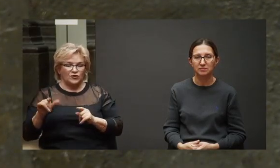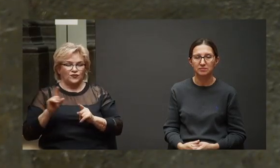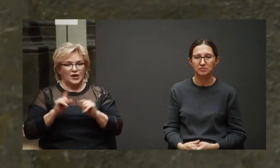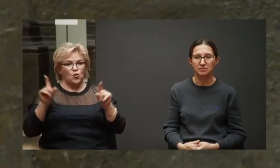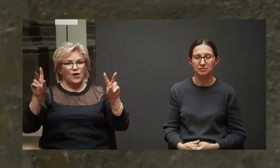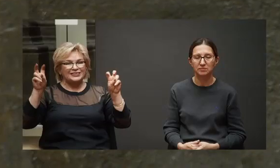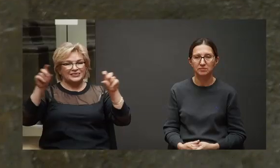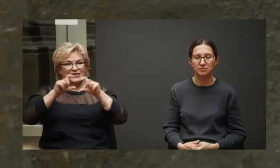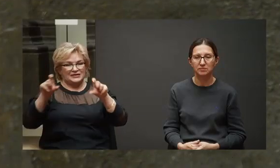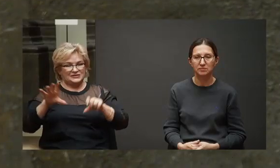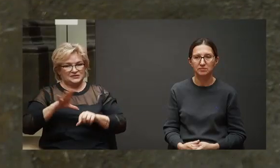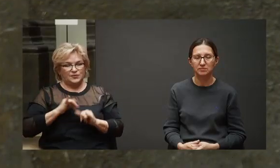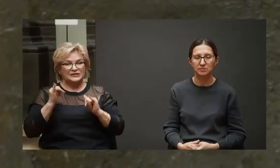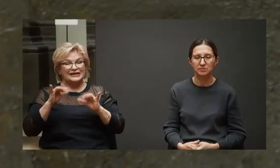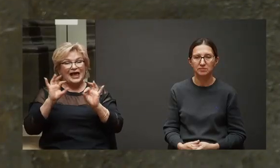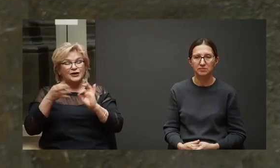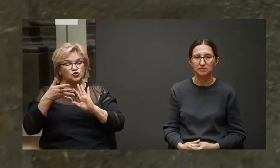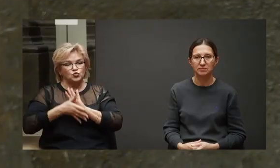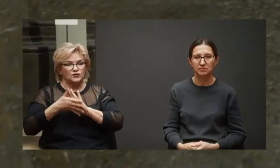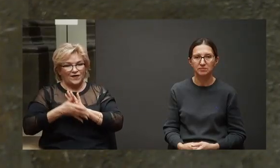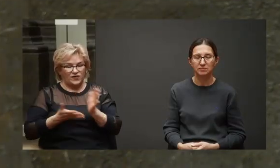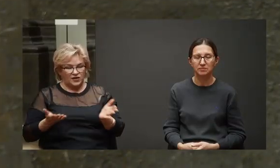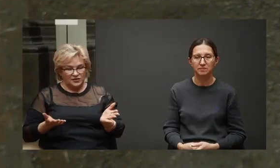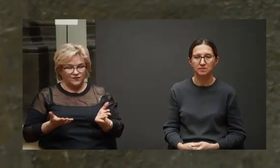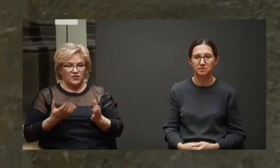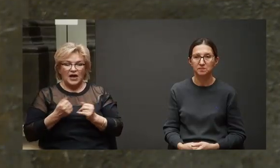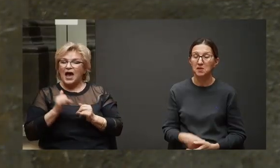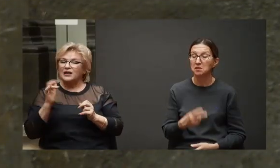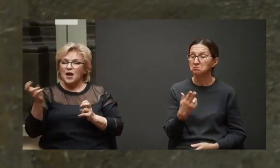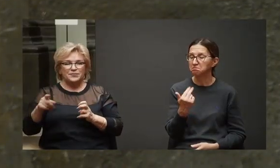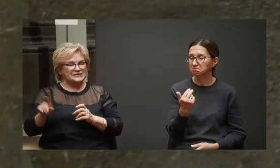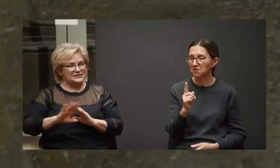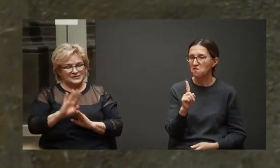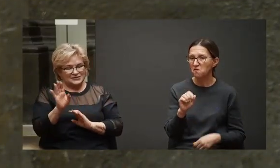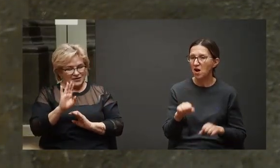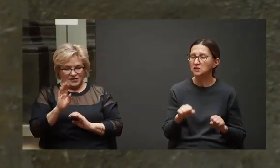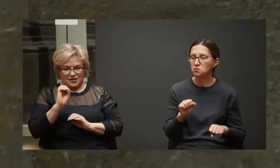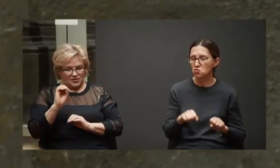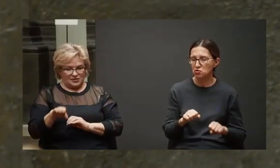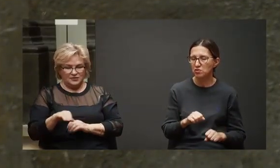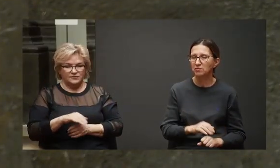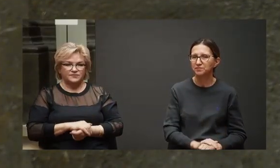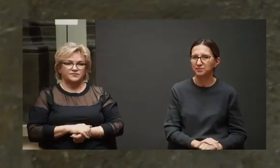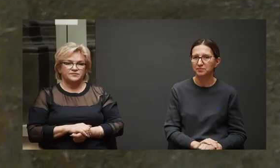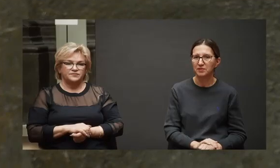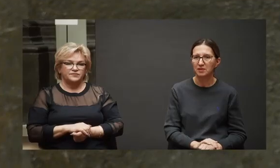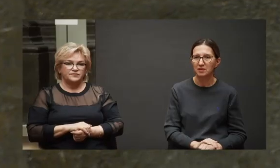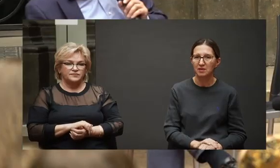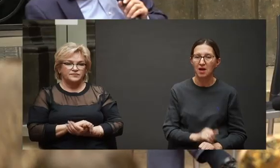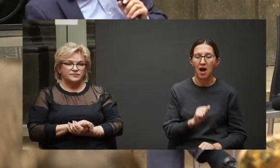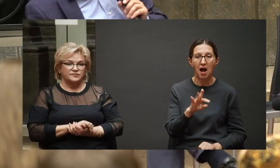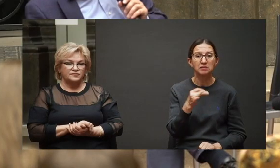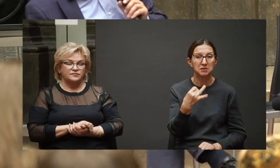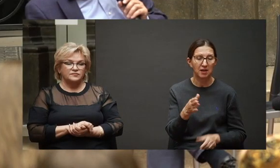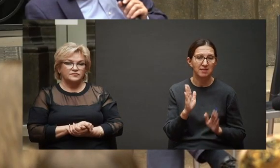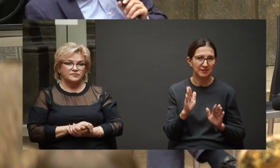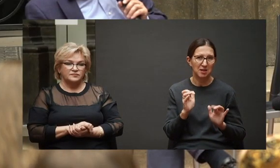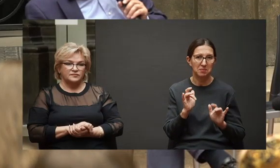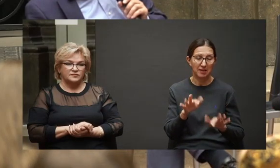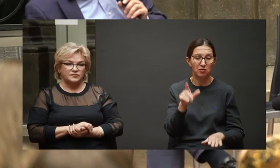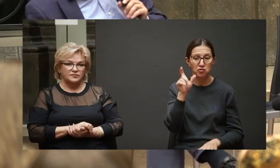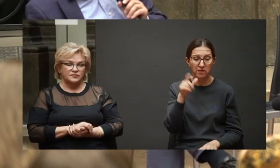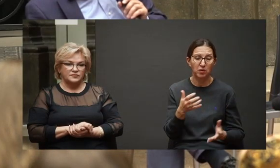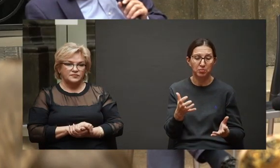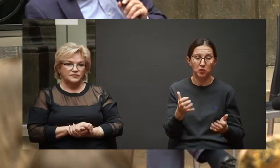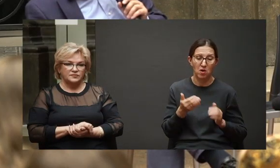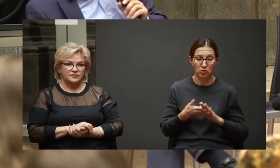тезис для искусствоведов. Видимо, для посетителей нет. Возможно. Ну, Андрей, на самом деле человек, принимающий